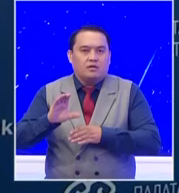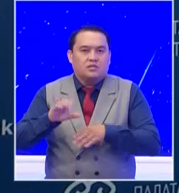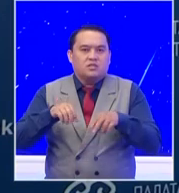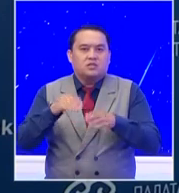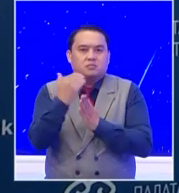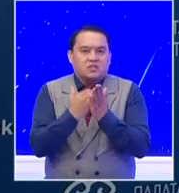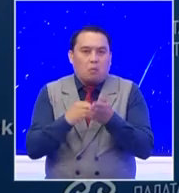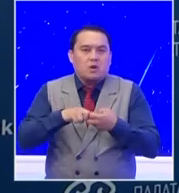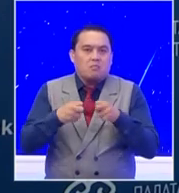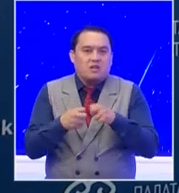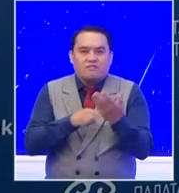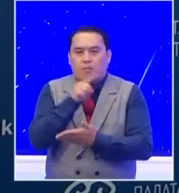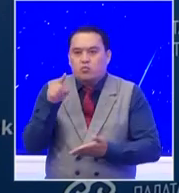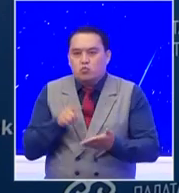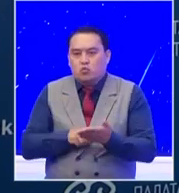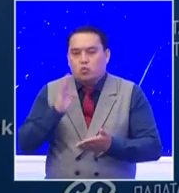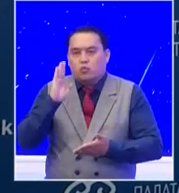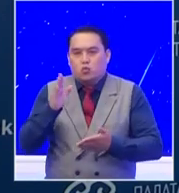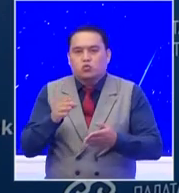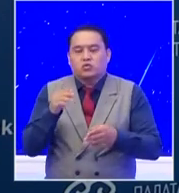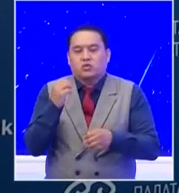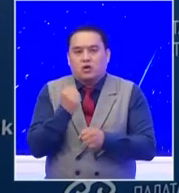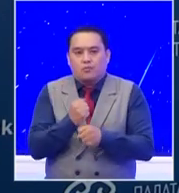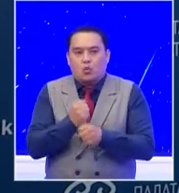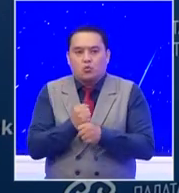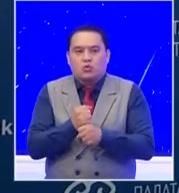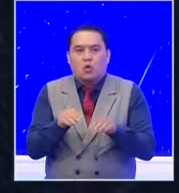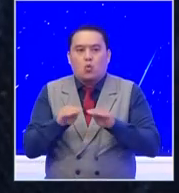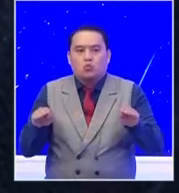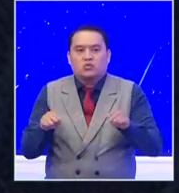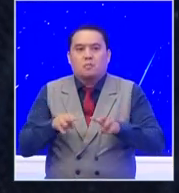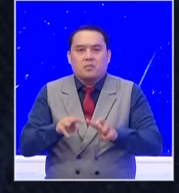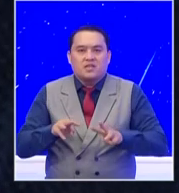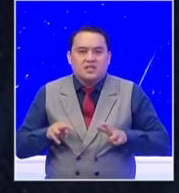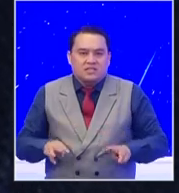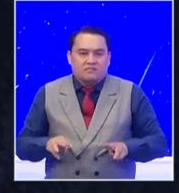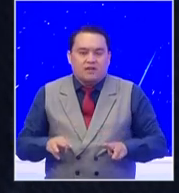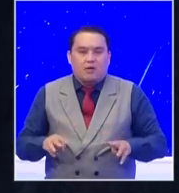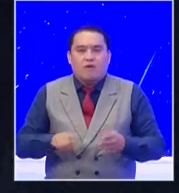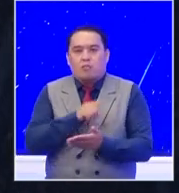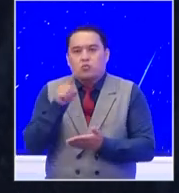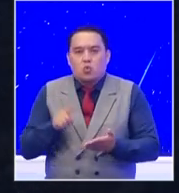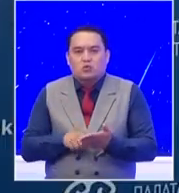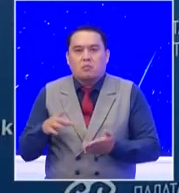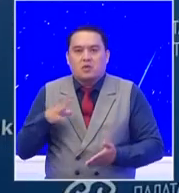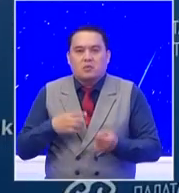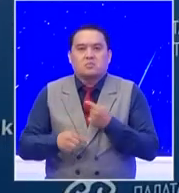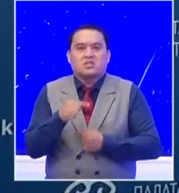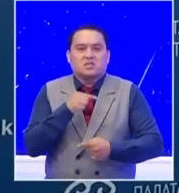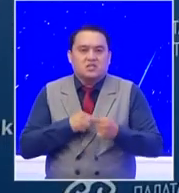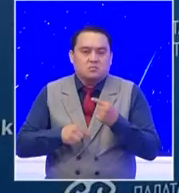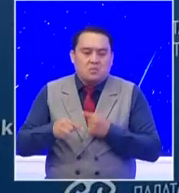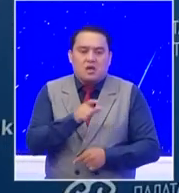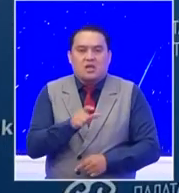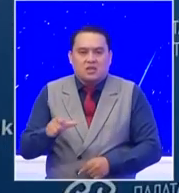список проблемных вопросов в центральный аппарат для дальнейшей проработки его на уровне министерств. Вопрос, который поднимался также предпринимателями